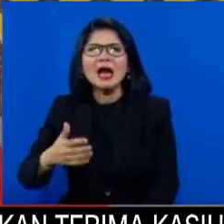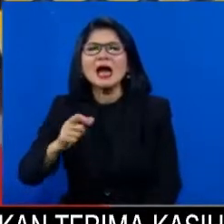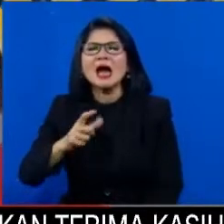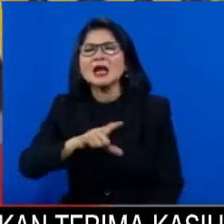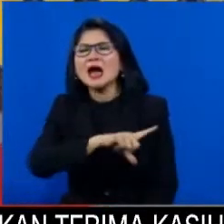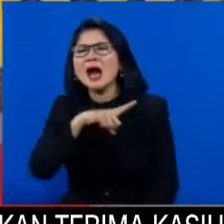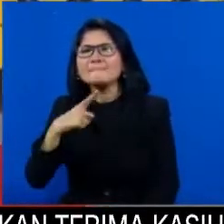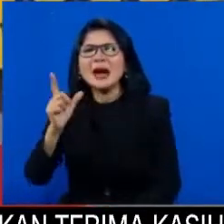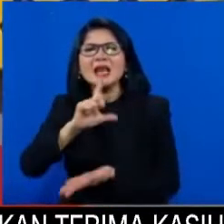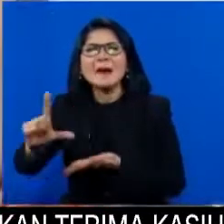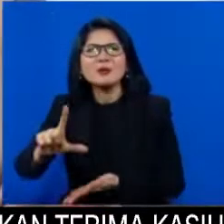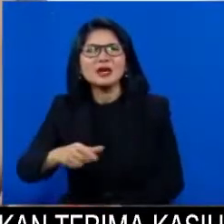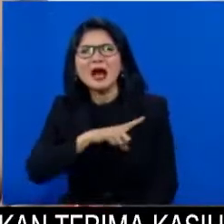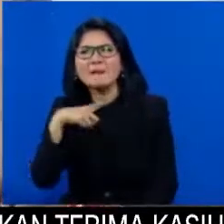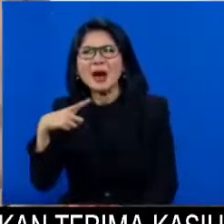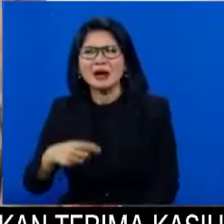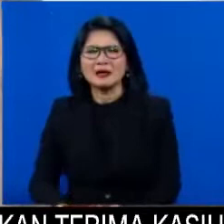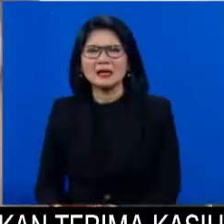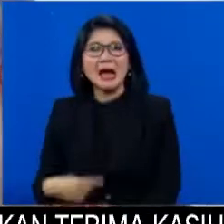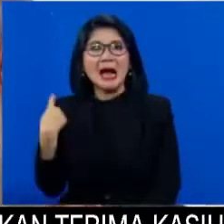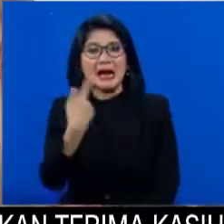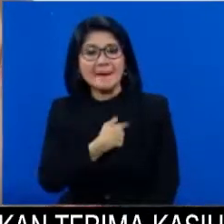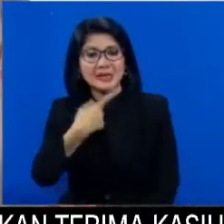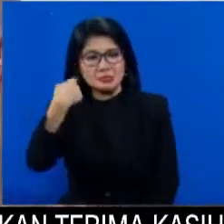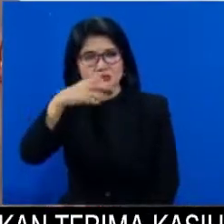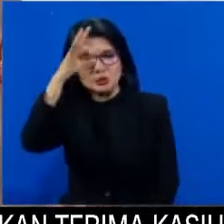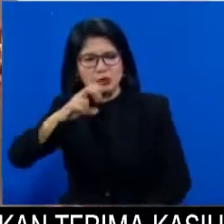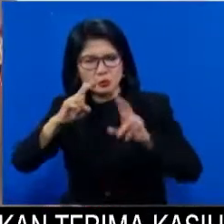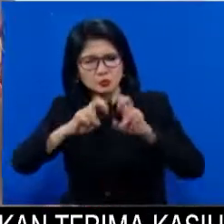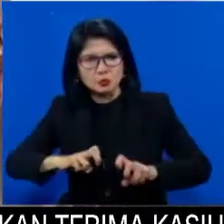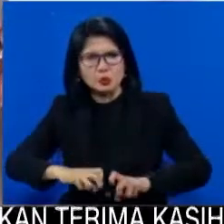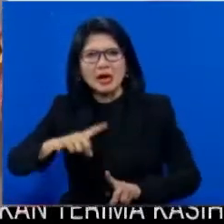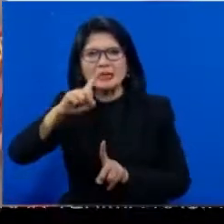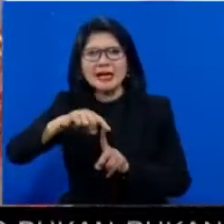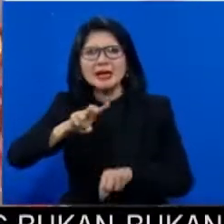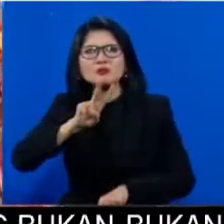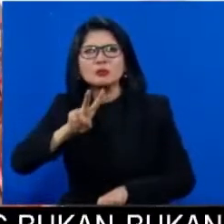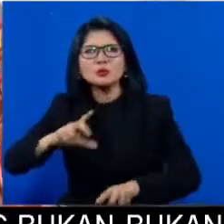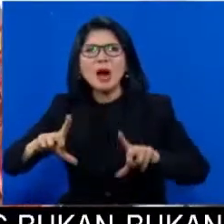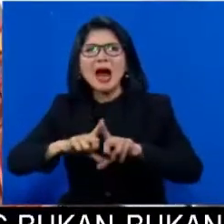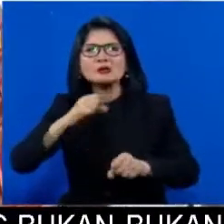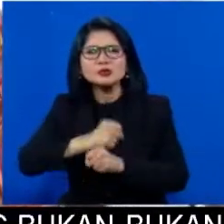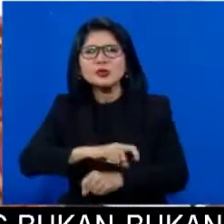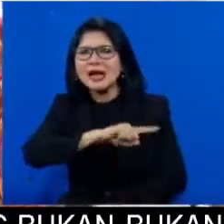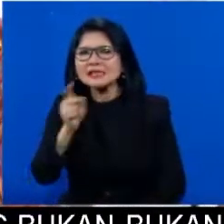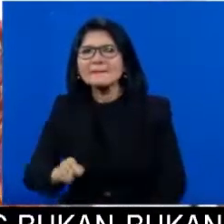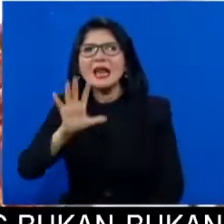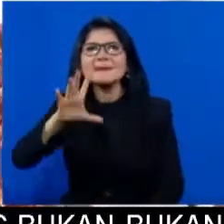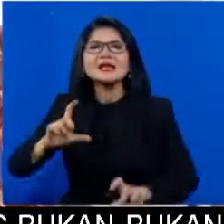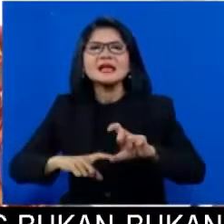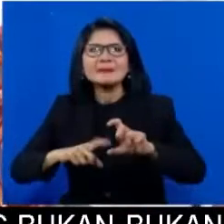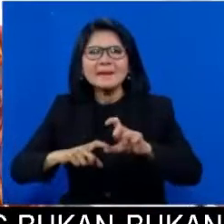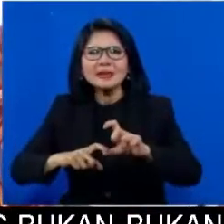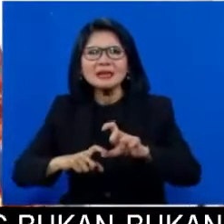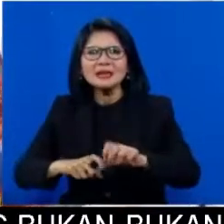kejadian penganiayaan. Kami akan mendalami dari tanggal 22 Agustus sampai tanggal 5 September